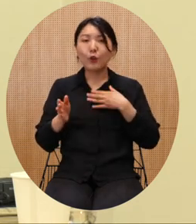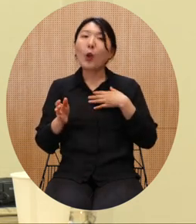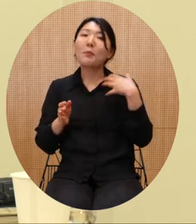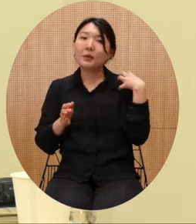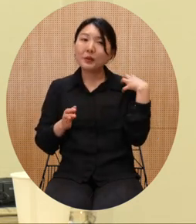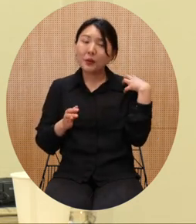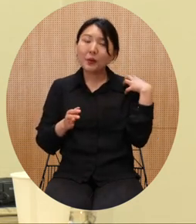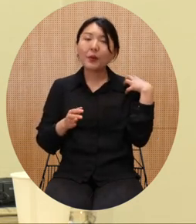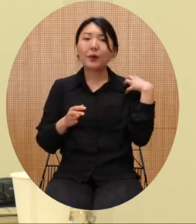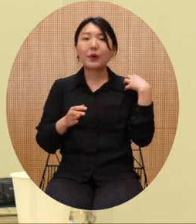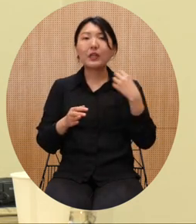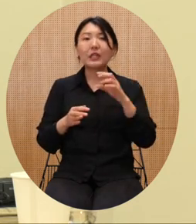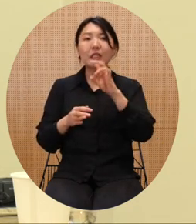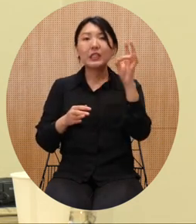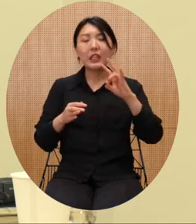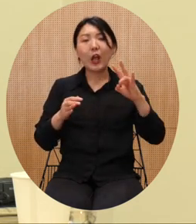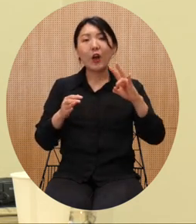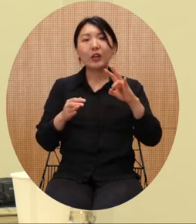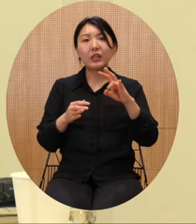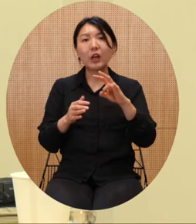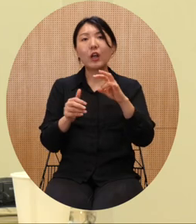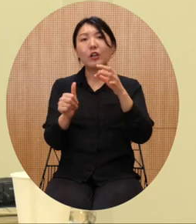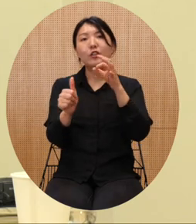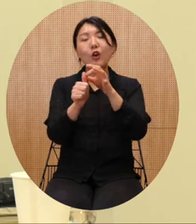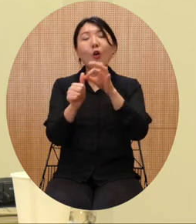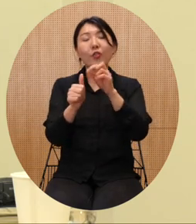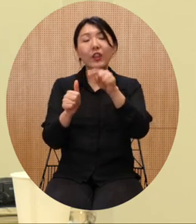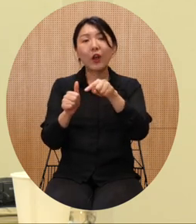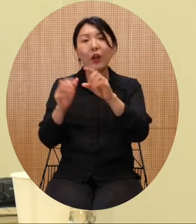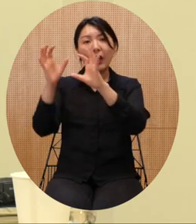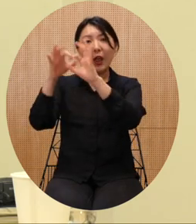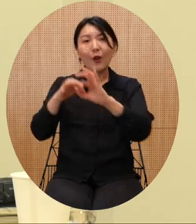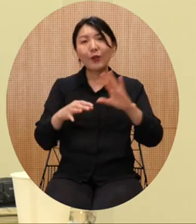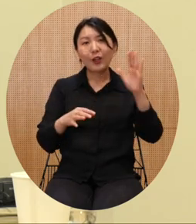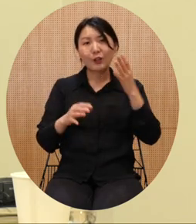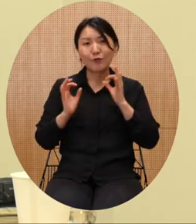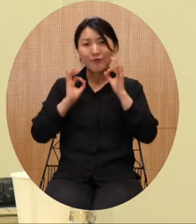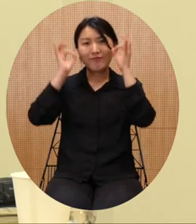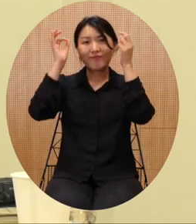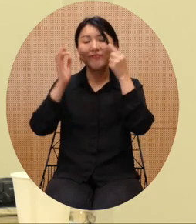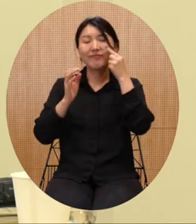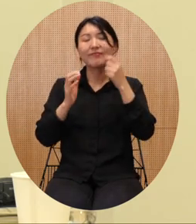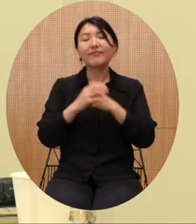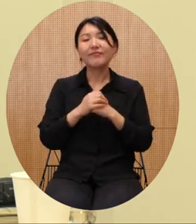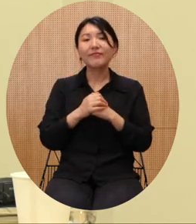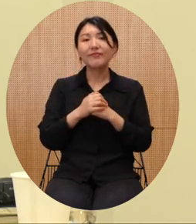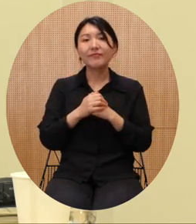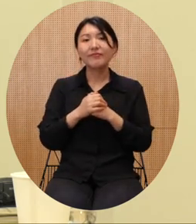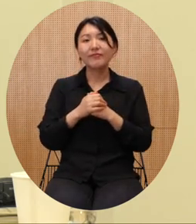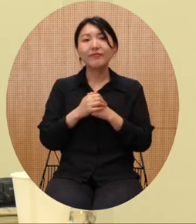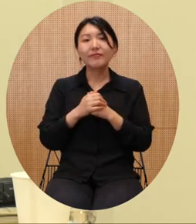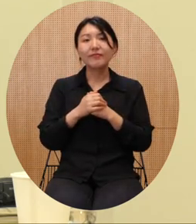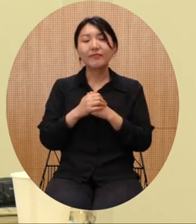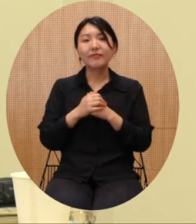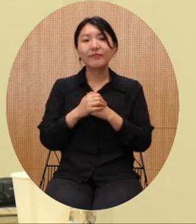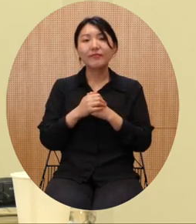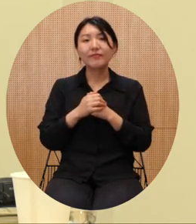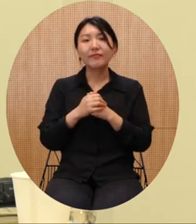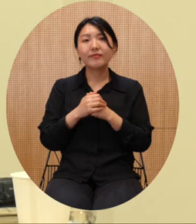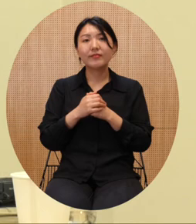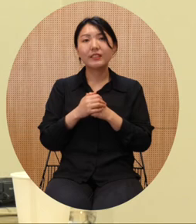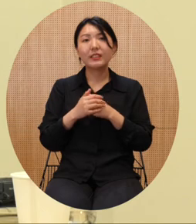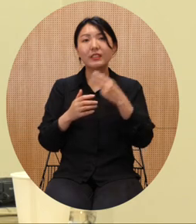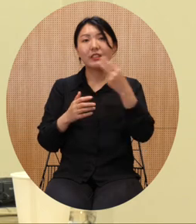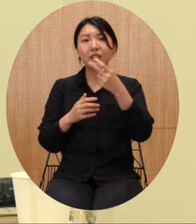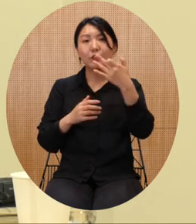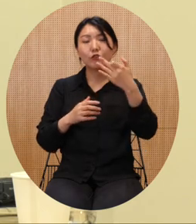주거비가 지속적으로 유지 발전할 수 있도록 최선을 다해서 노력하겠습니다. 다만 이제 2019년